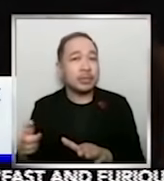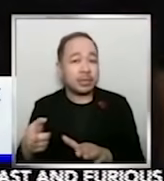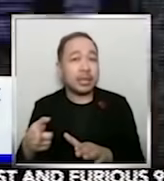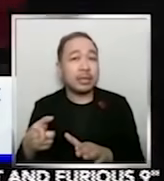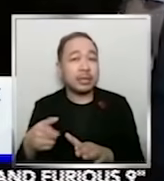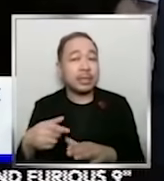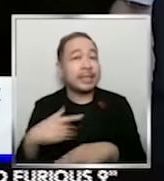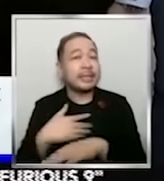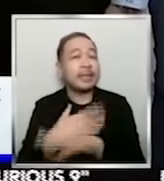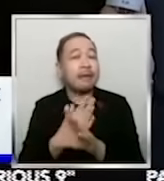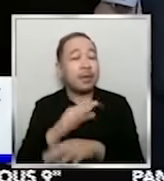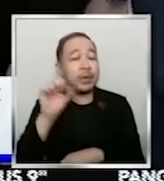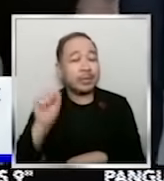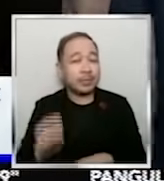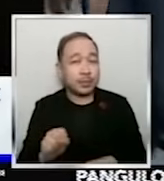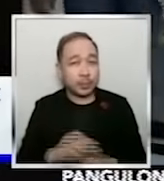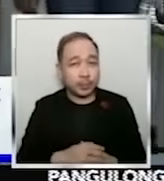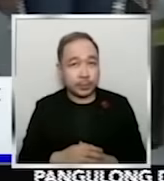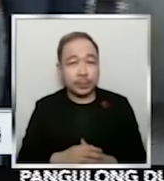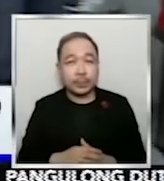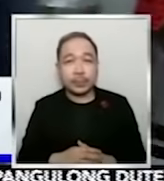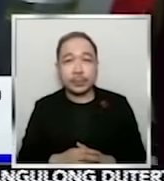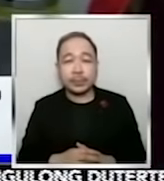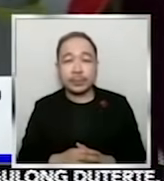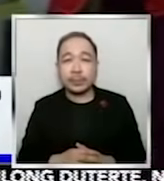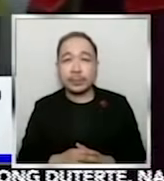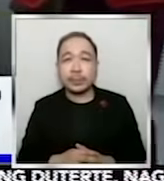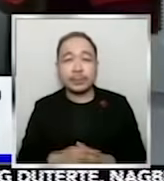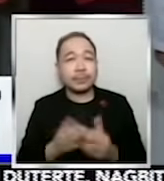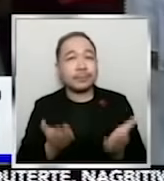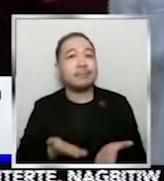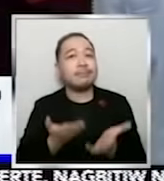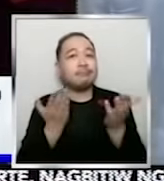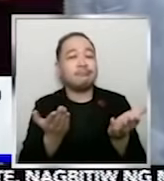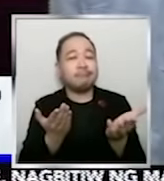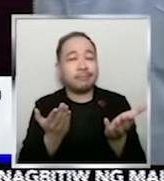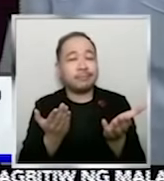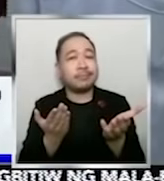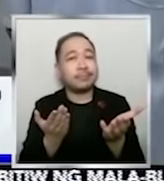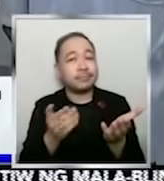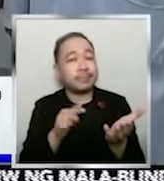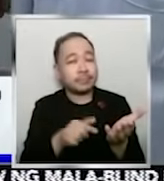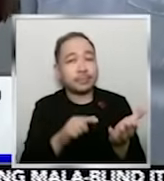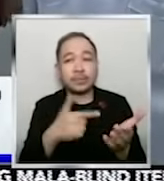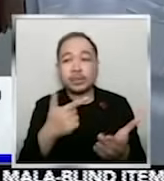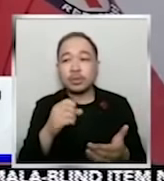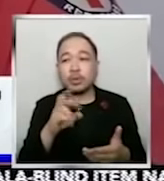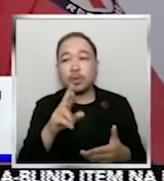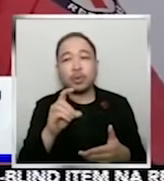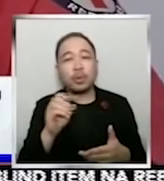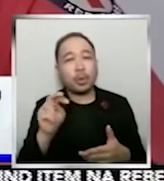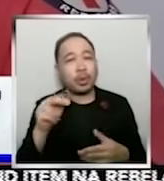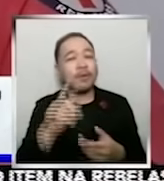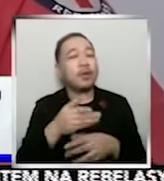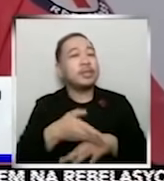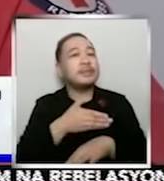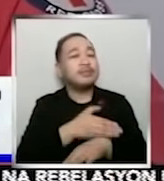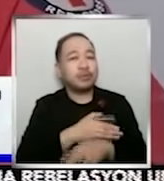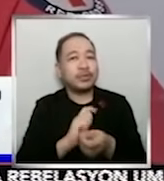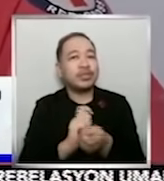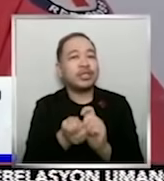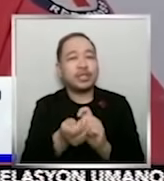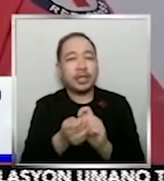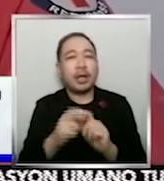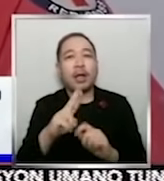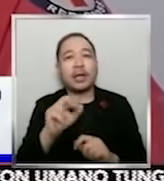Sur. Naghain naman ang panukala si Senador Richard Gordon para amyendahan ang Republic Act No.